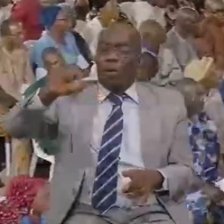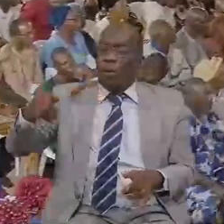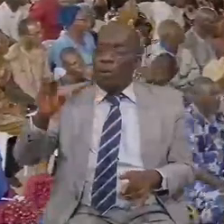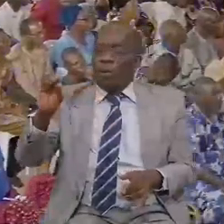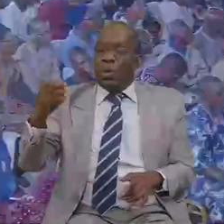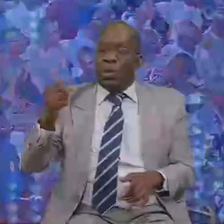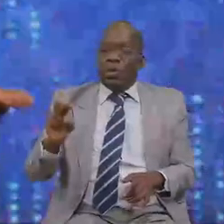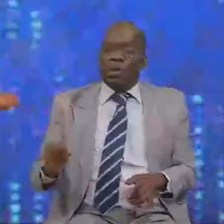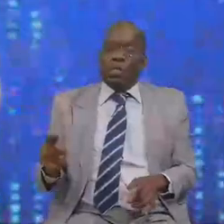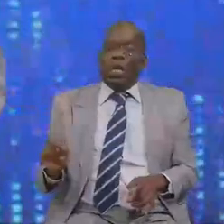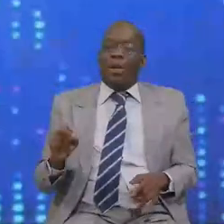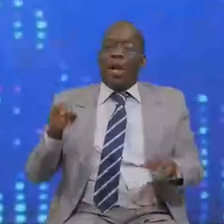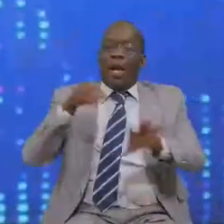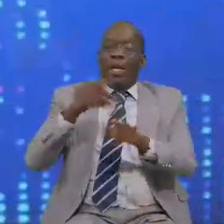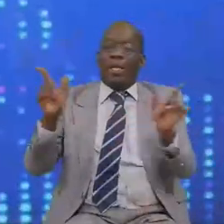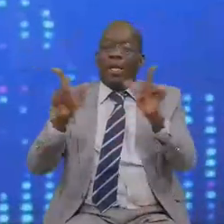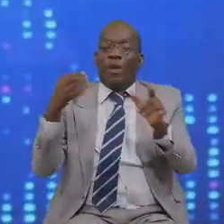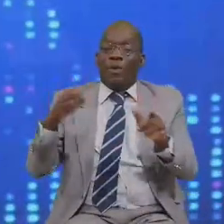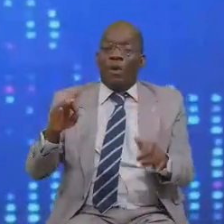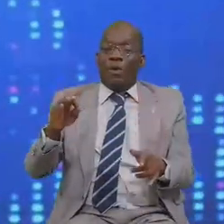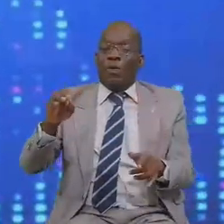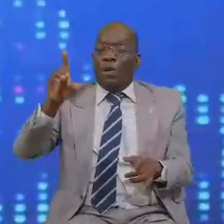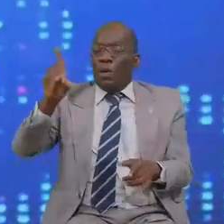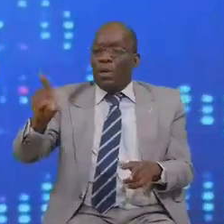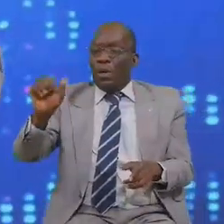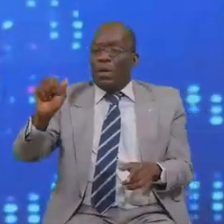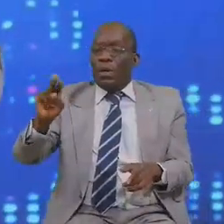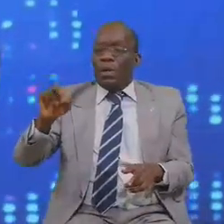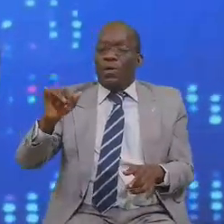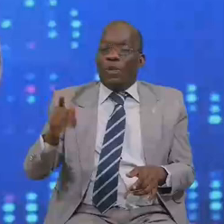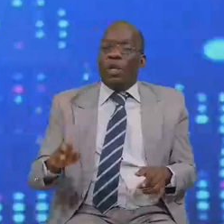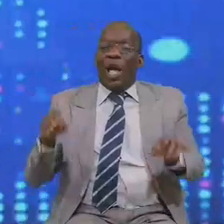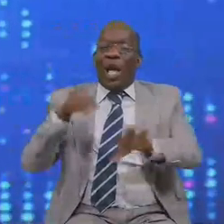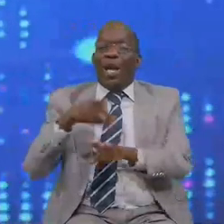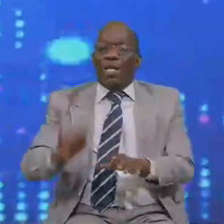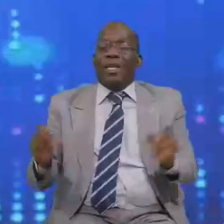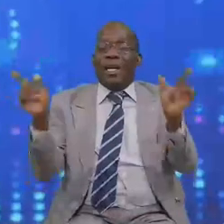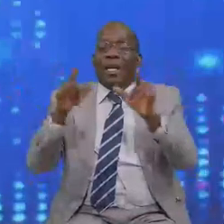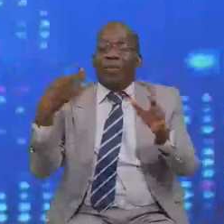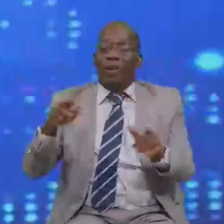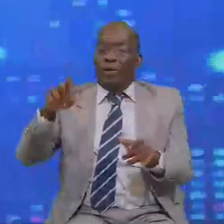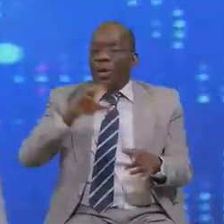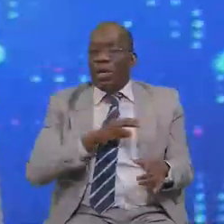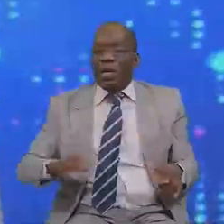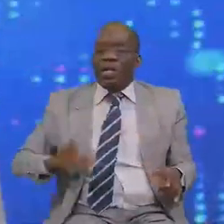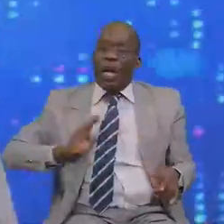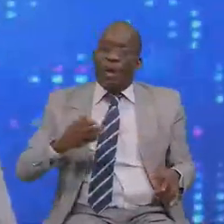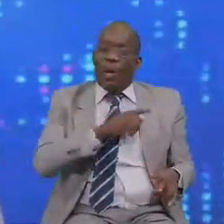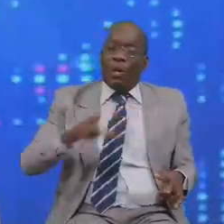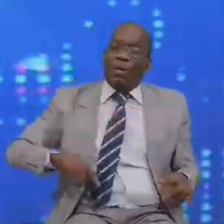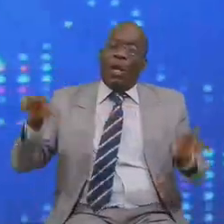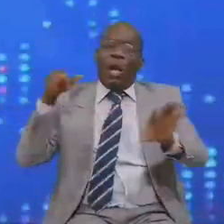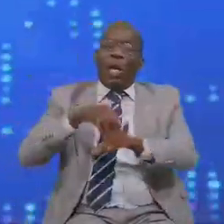niveau de Christ notre Seigneur, du niveau de Paul l'apôtre, du niveau de Pierre, du